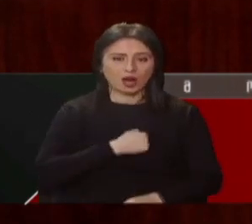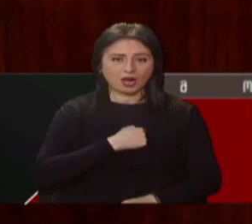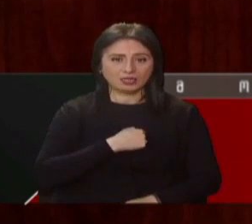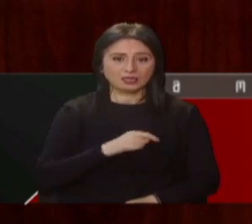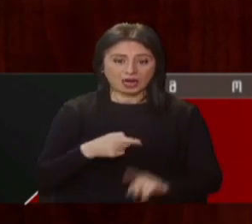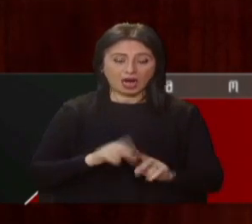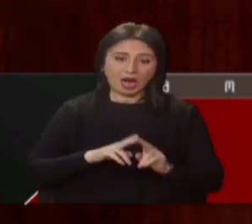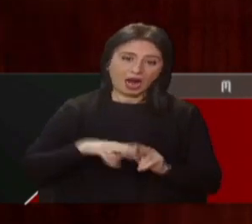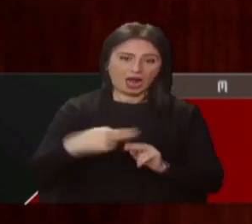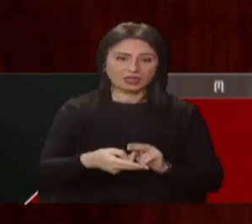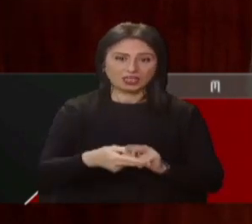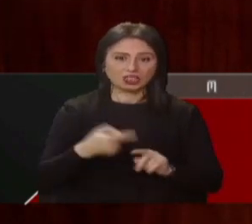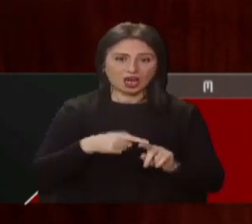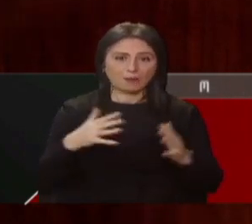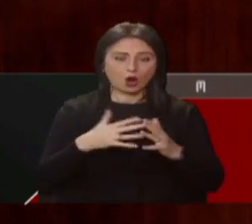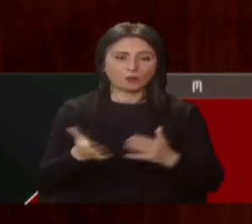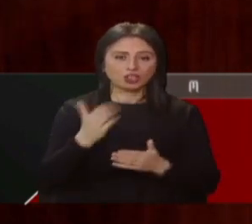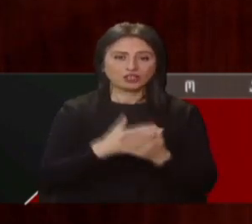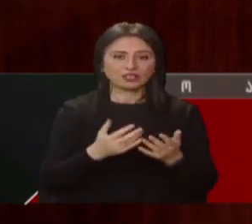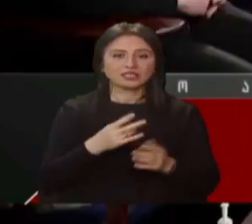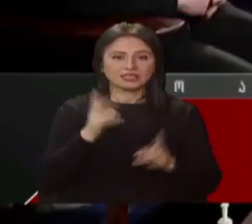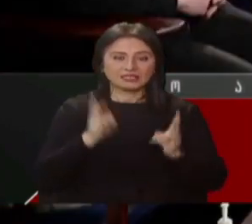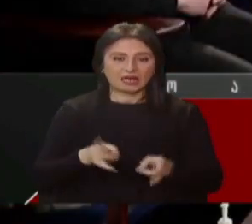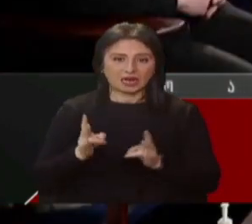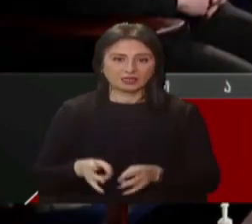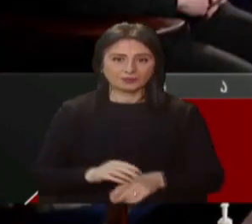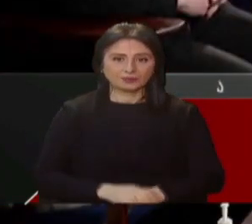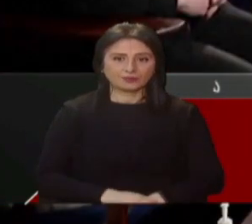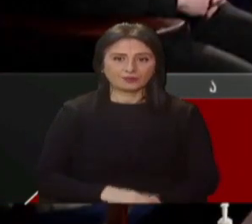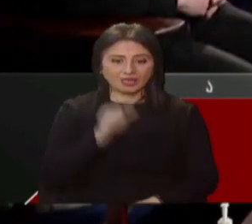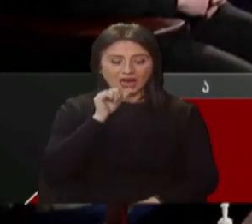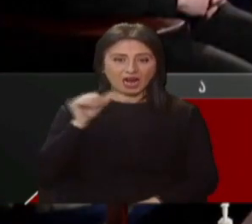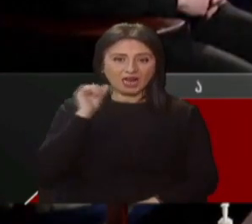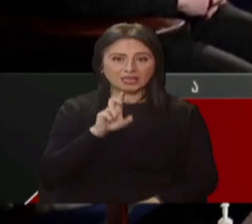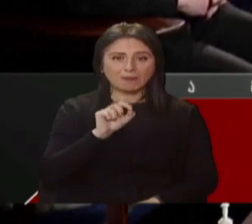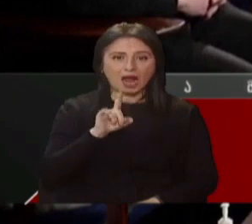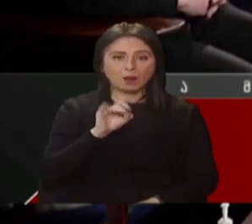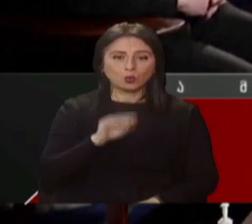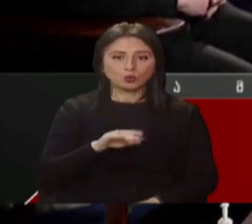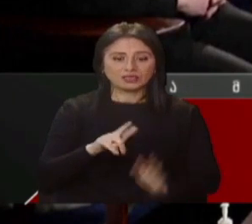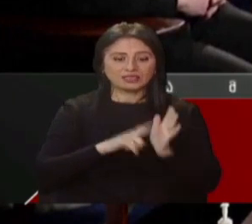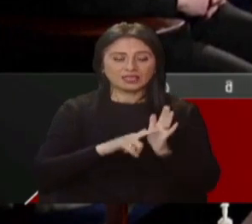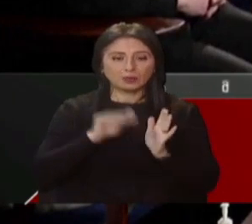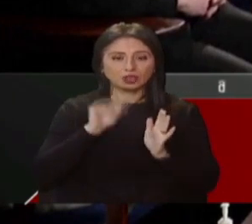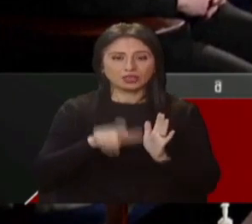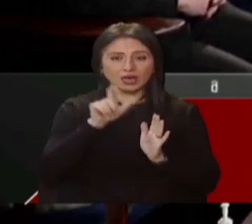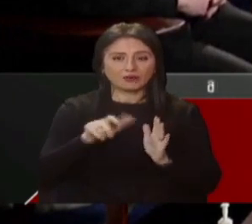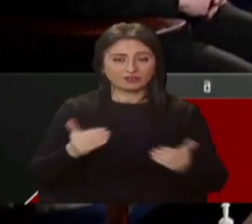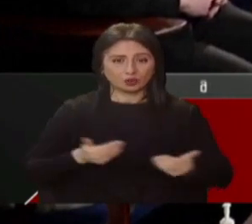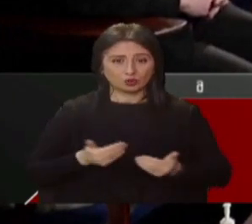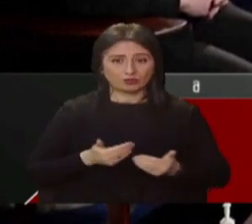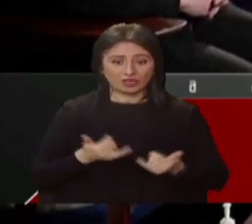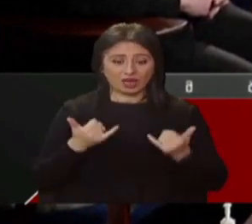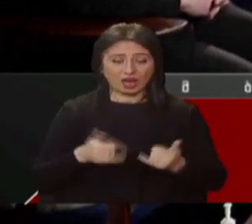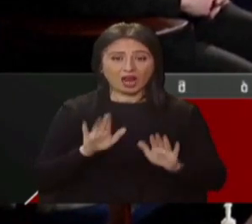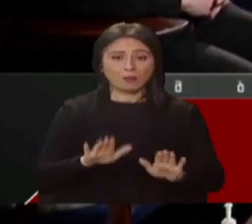და აანაზღაუროს ამ ომის შედეგად მიყენებული ზიანი. გასულ წელს ბახმუტში 70,000 ადამიანი ცხოვრობდა.